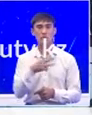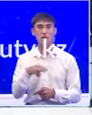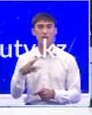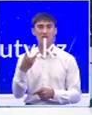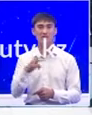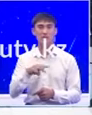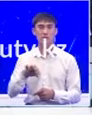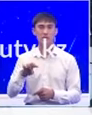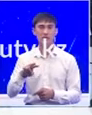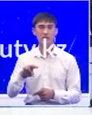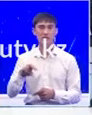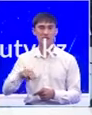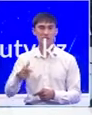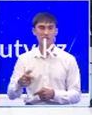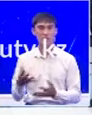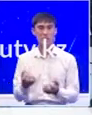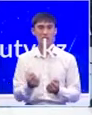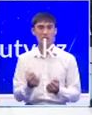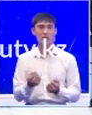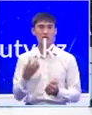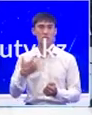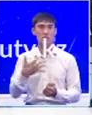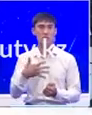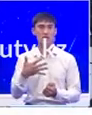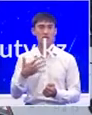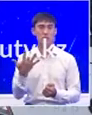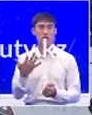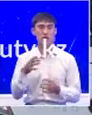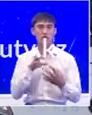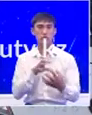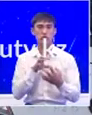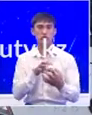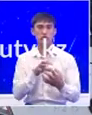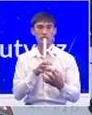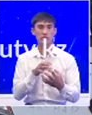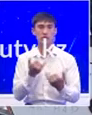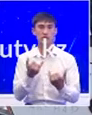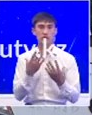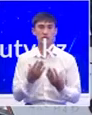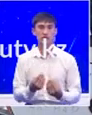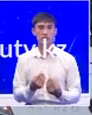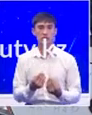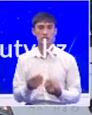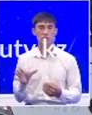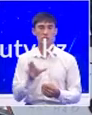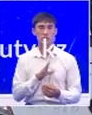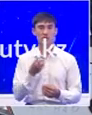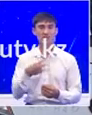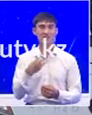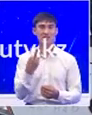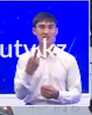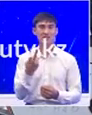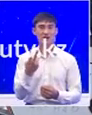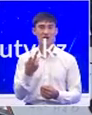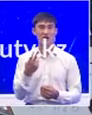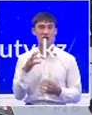2 миллиарда 300 миллионов тенге на приобретение 55 автобусов. На сегодняшний день пришло 32 автобуса, из